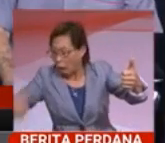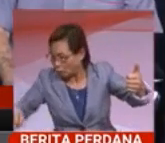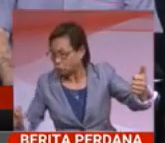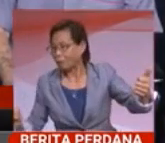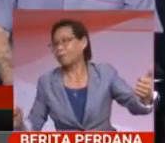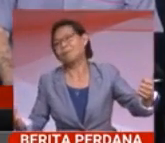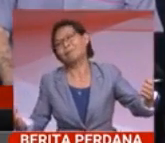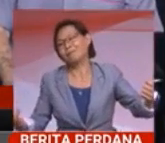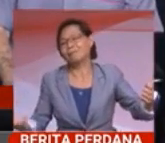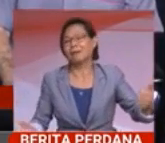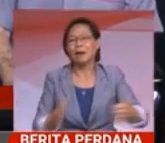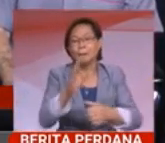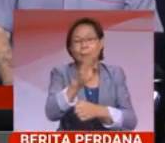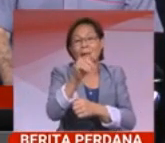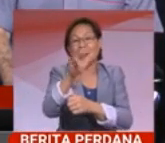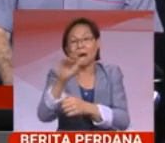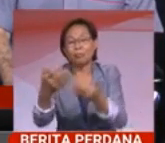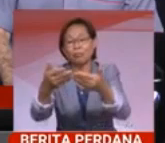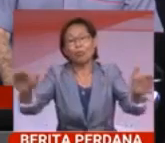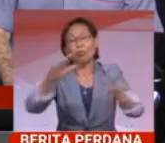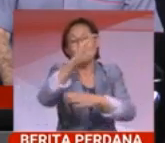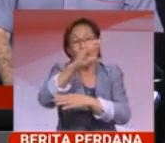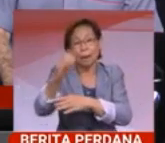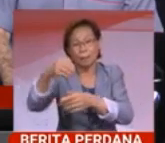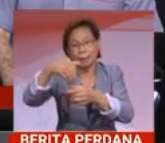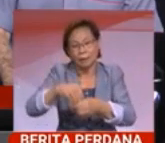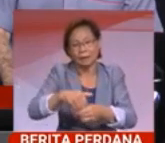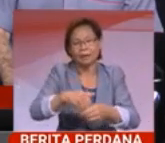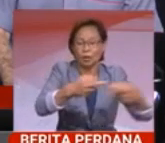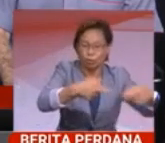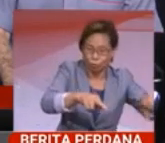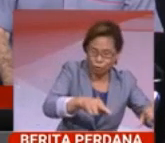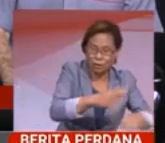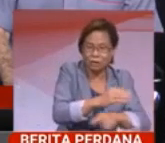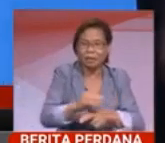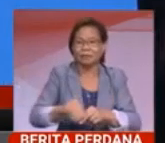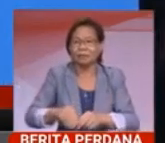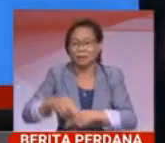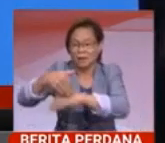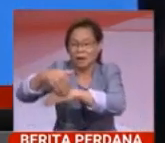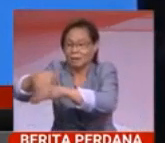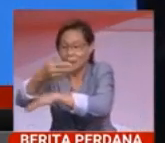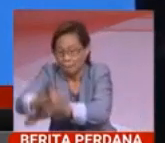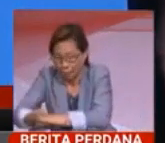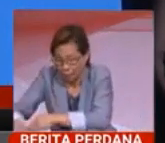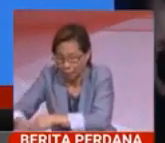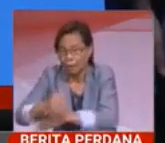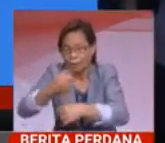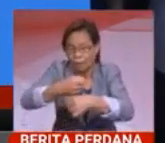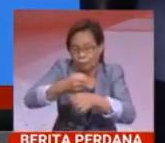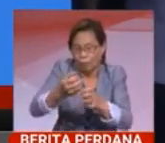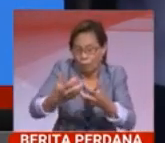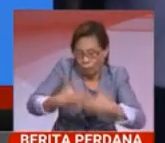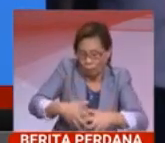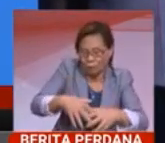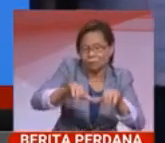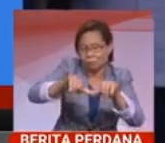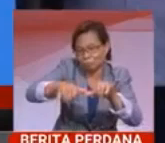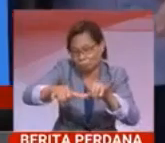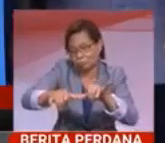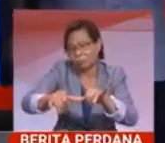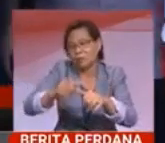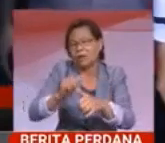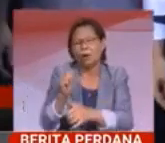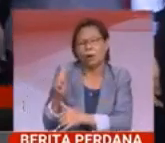keterusan by arief terbuka kepada syari'at dalam sektor trucuk tahun dan peredaran perdagangan pembuatan dan kejuruteraan